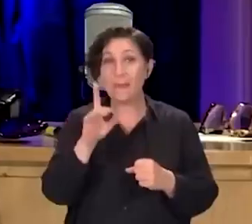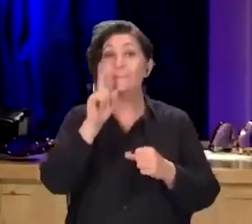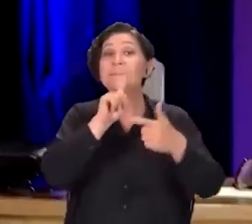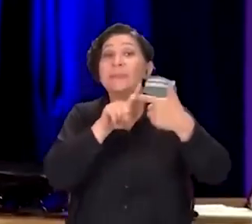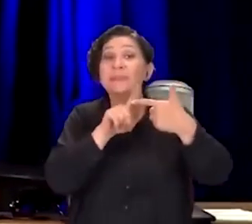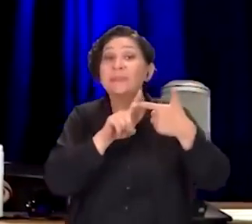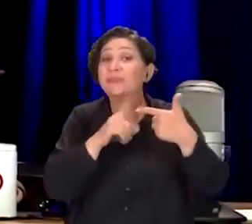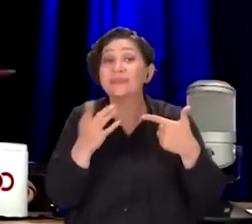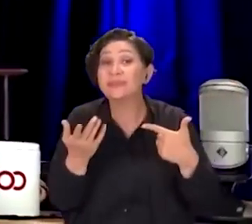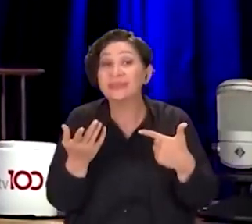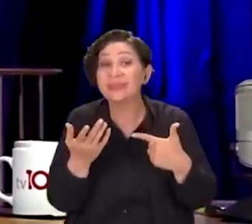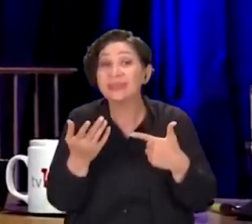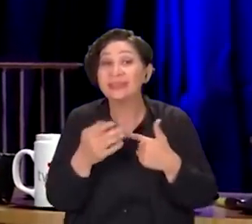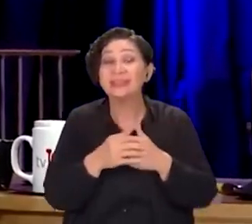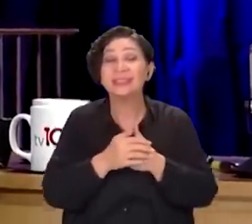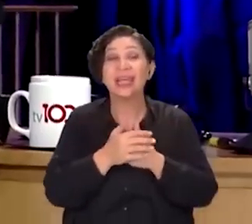de